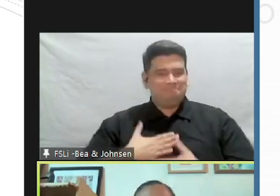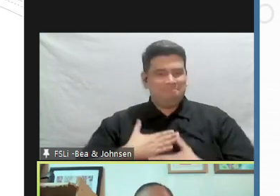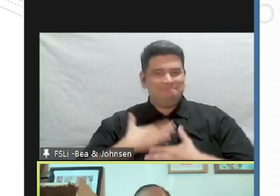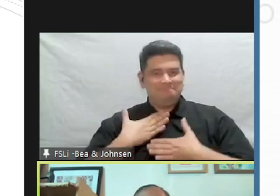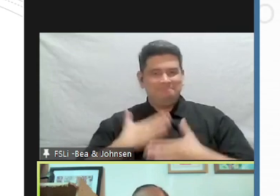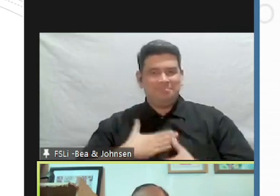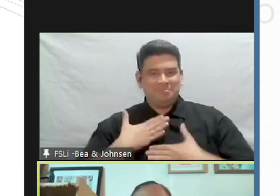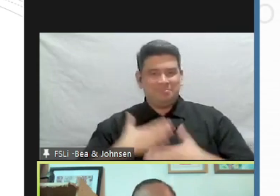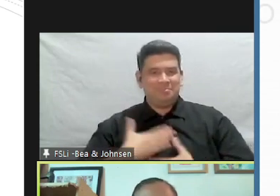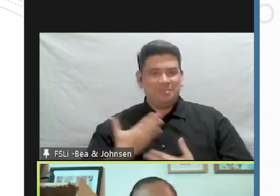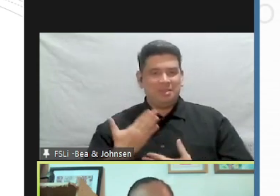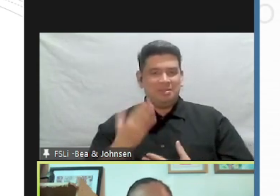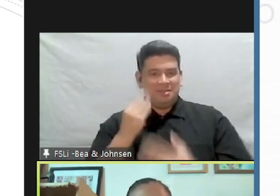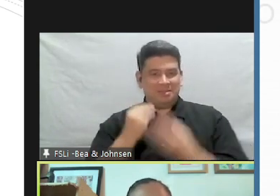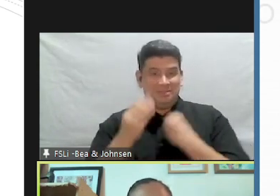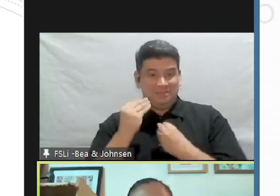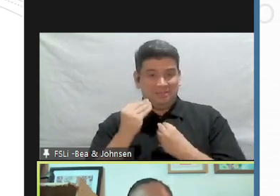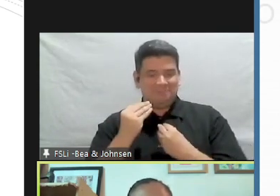Sumunod,